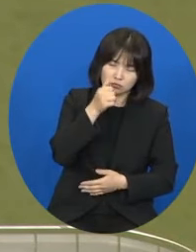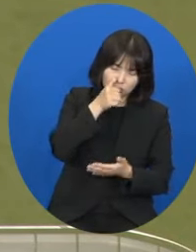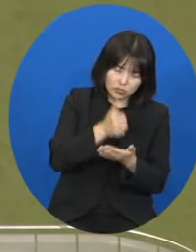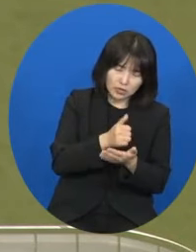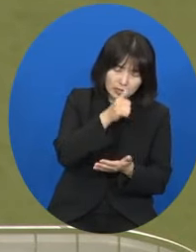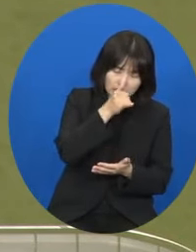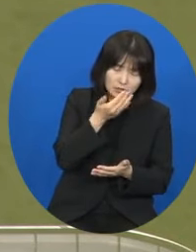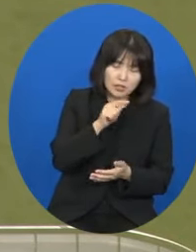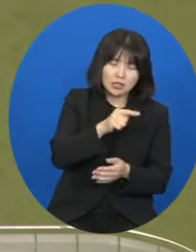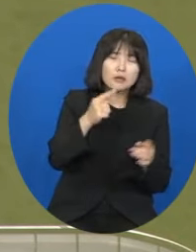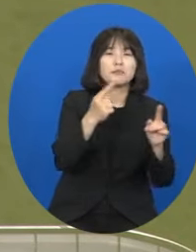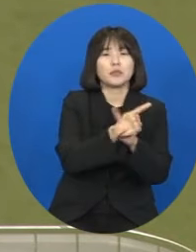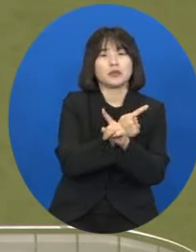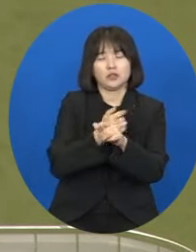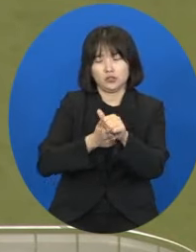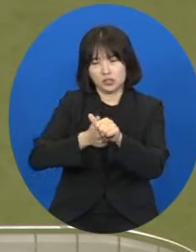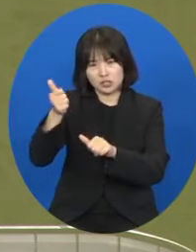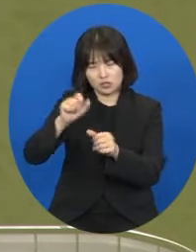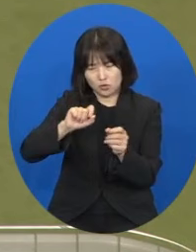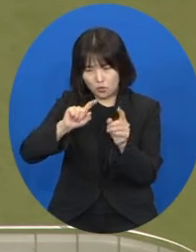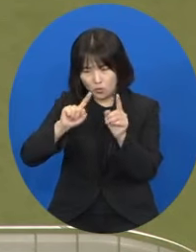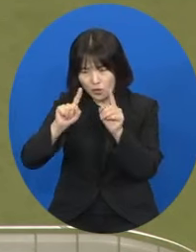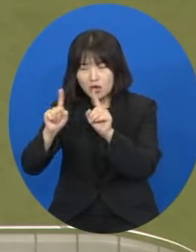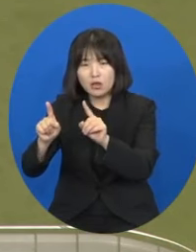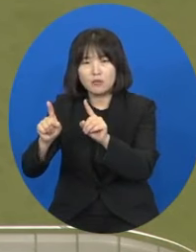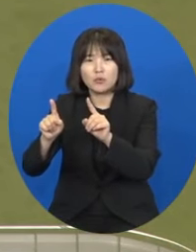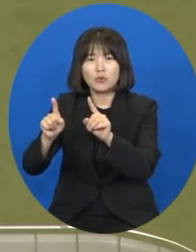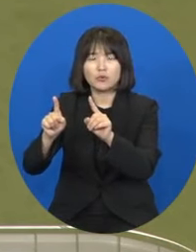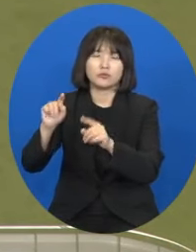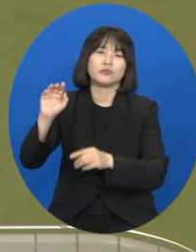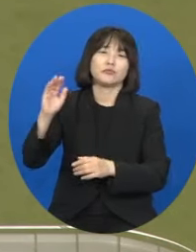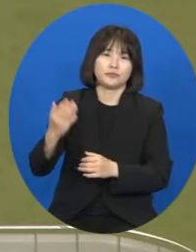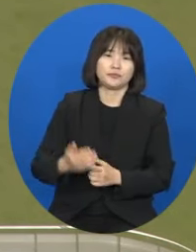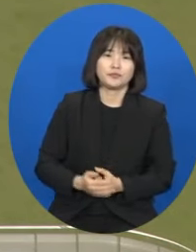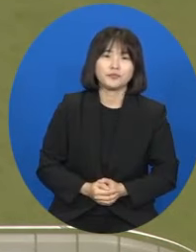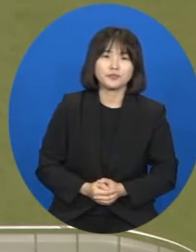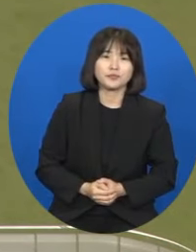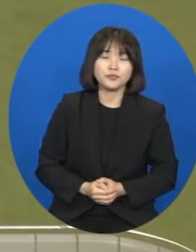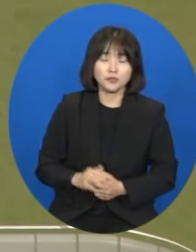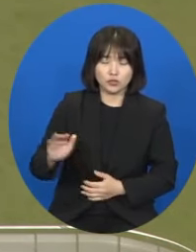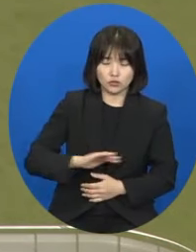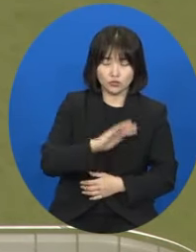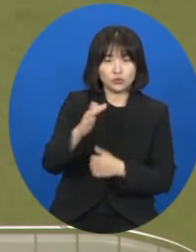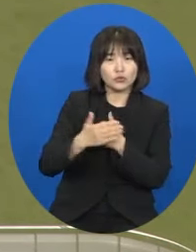바뀌어서 승리의 회복의 에베네셀로 바뀌게 되는 것입니다. 우리를